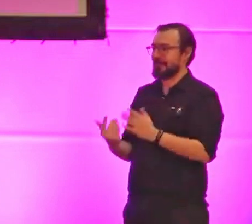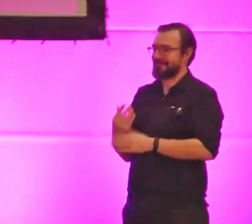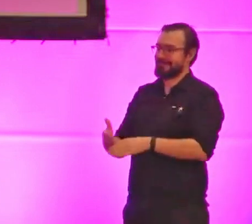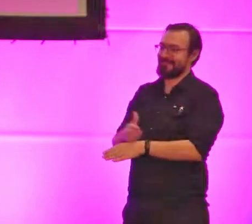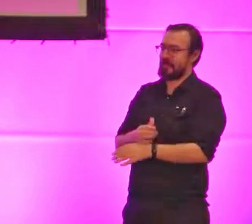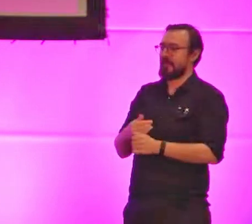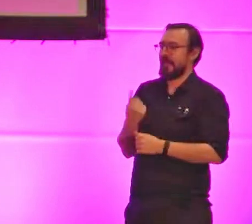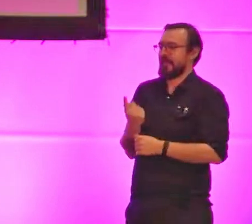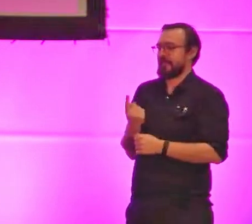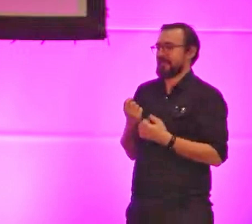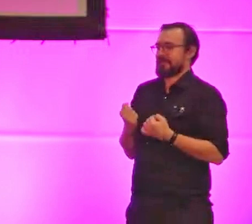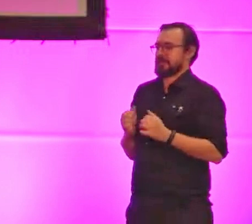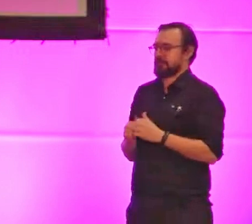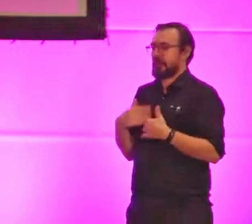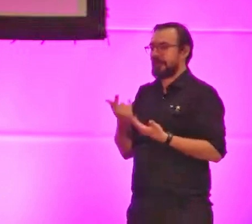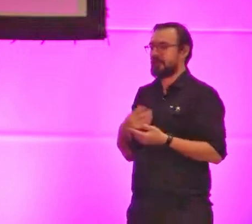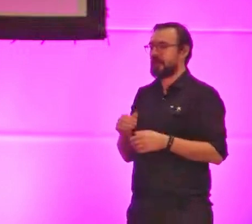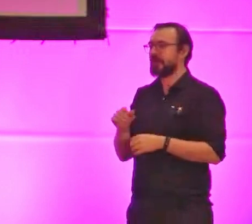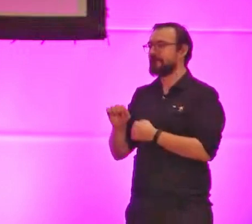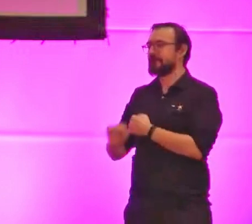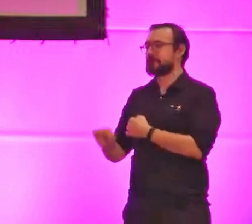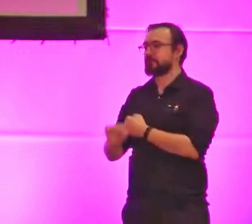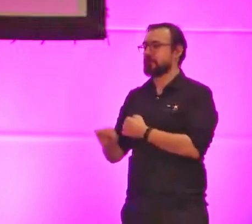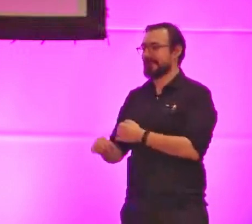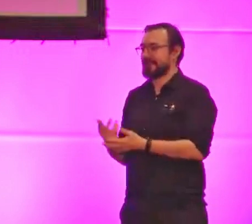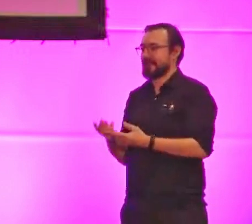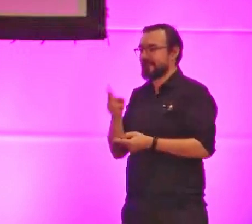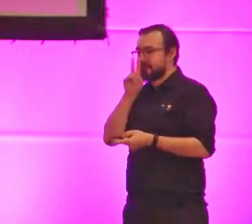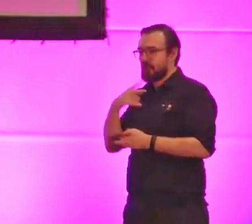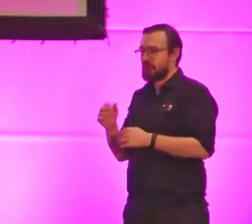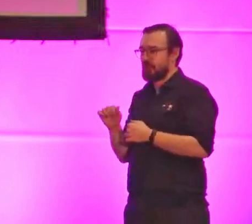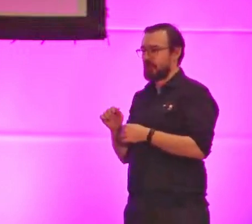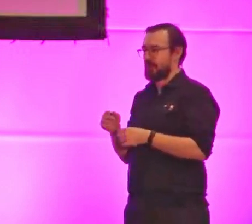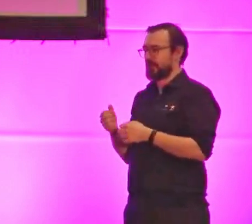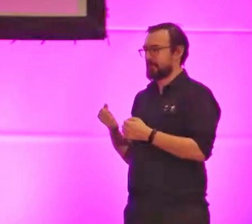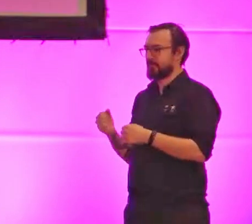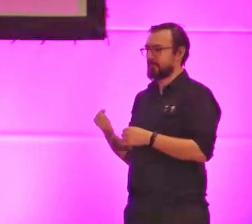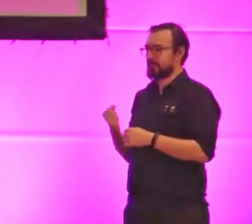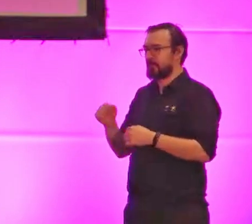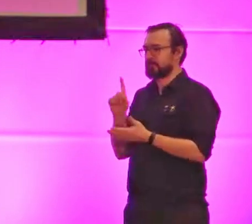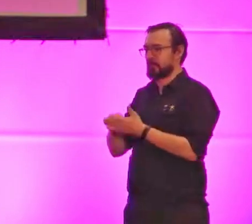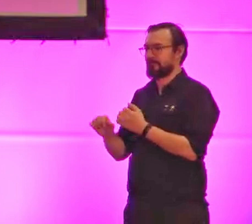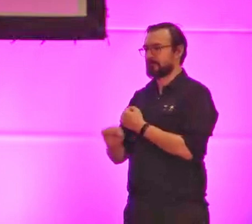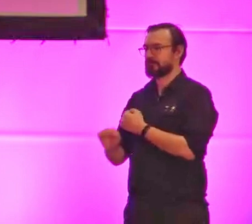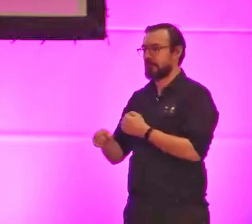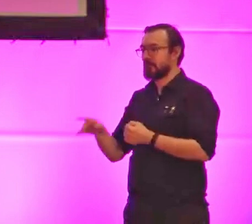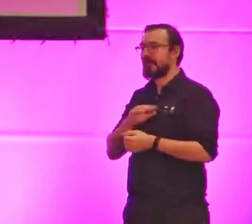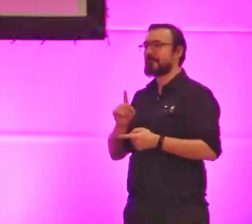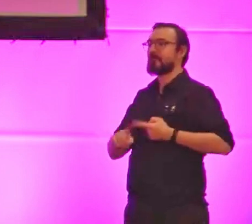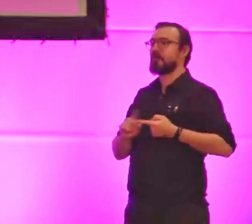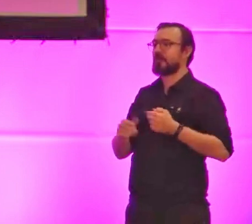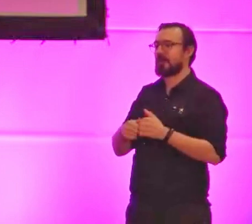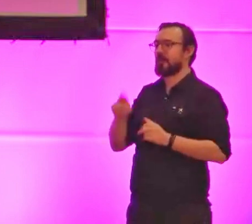nyckel kan vara att deras försvarare är ju inte vanliga brottmålsförsvarare. De hade ju det inledningsvis, men har nu mer